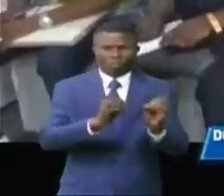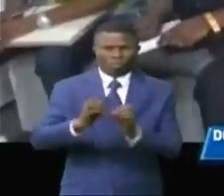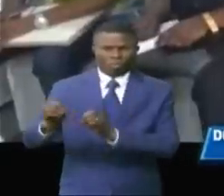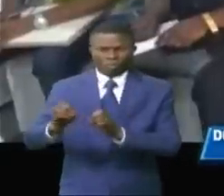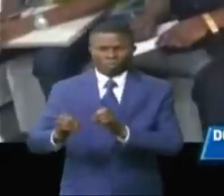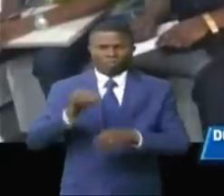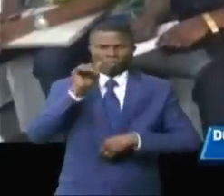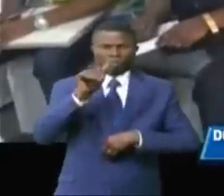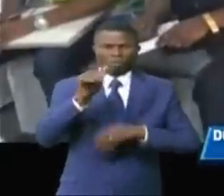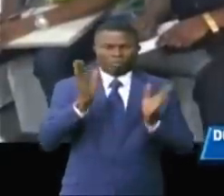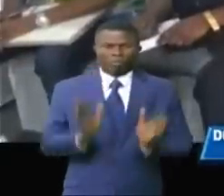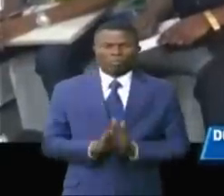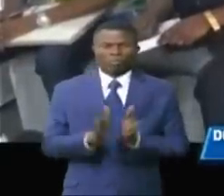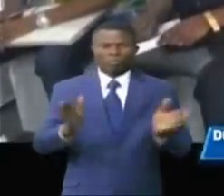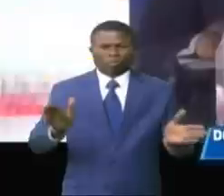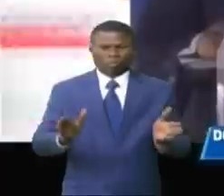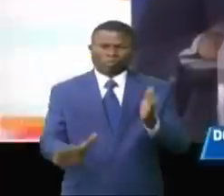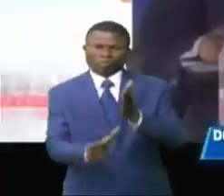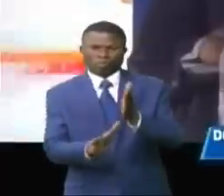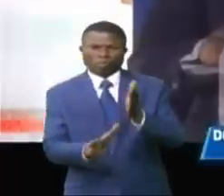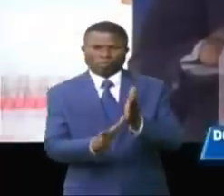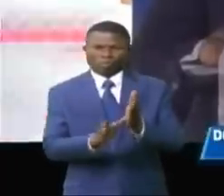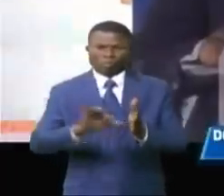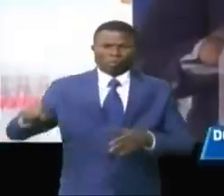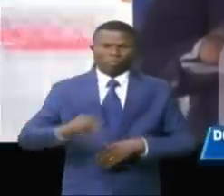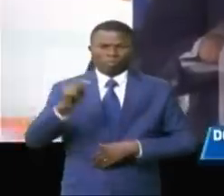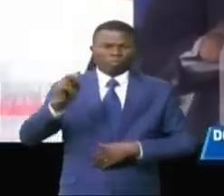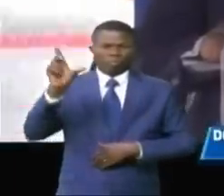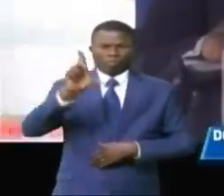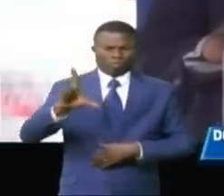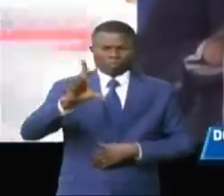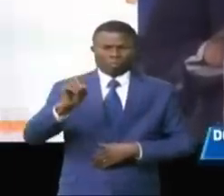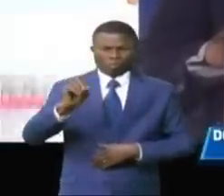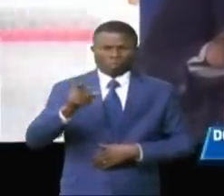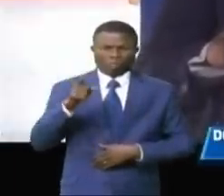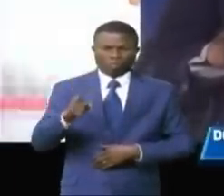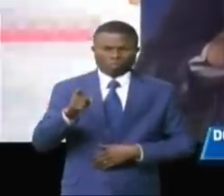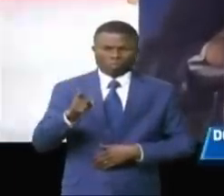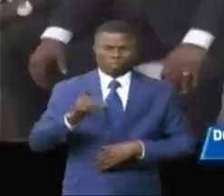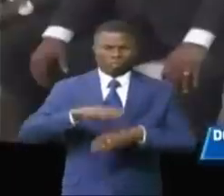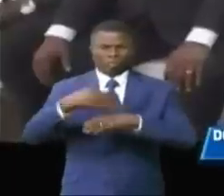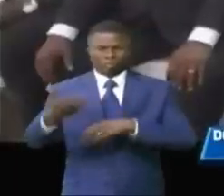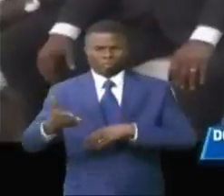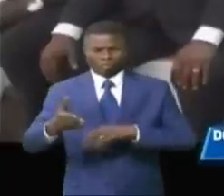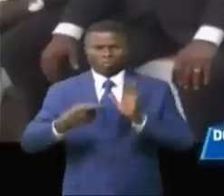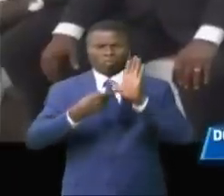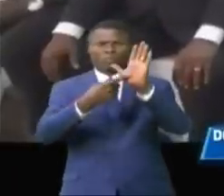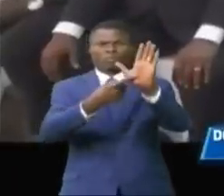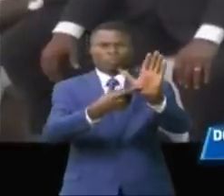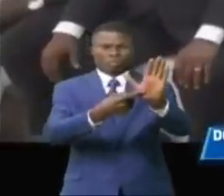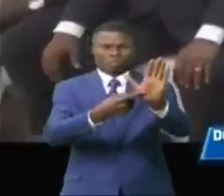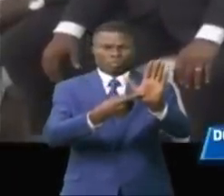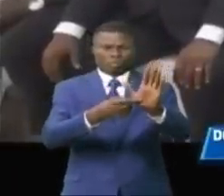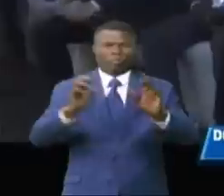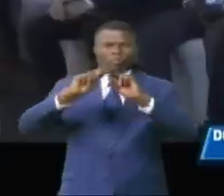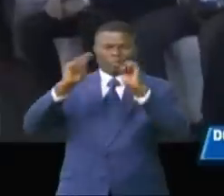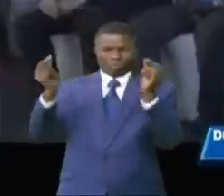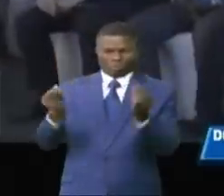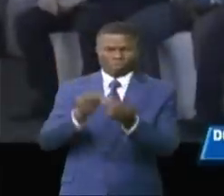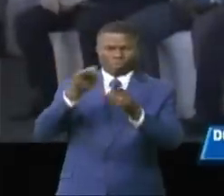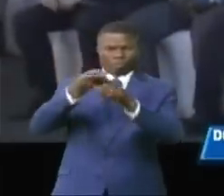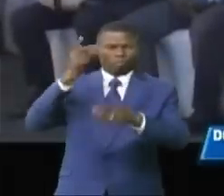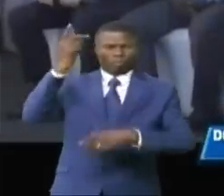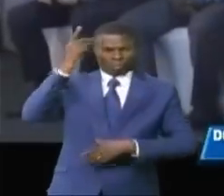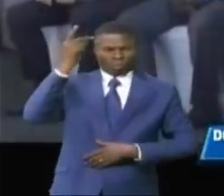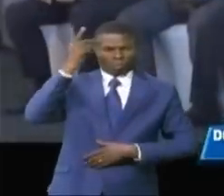le directeur général adjoint Jean-Louis Baouna Mabolia. Après la présentation de la délégation venue de